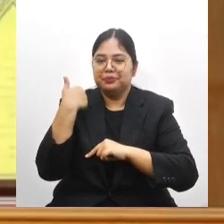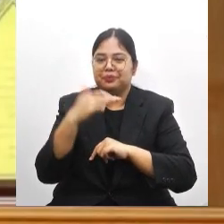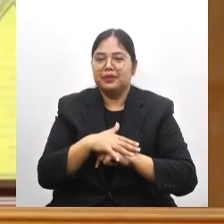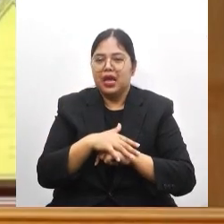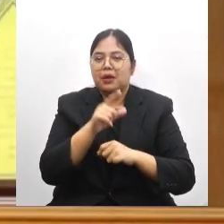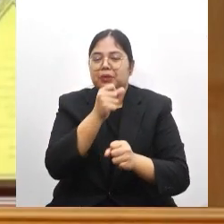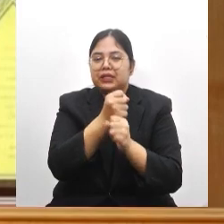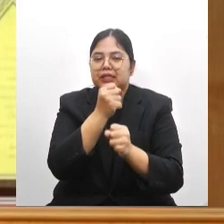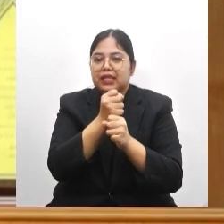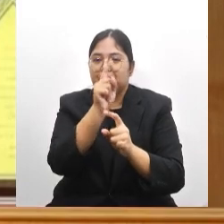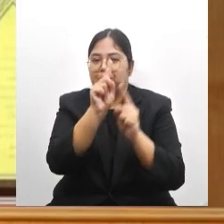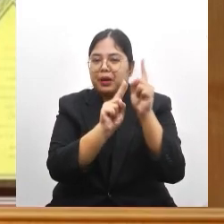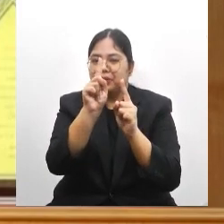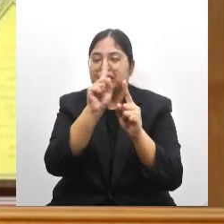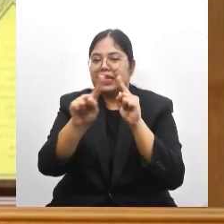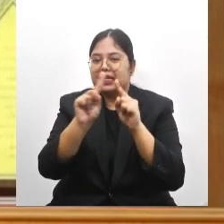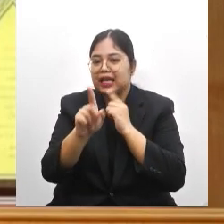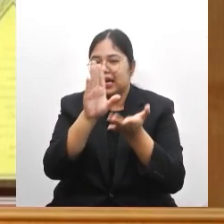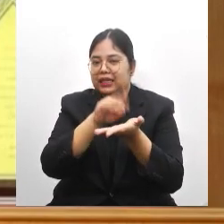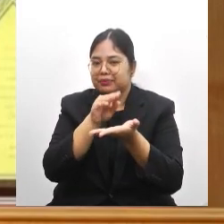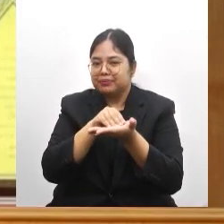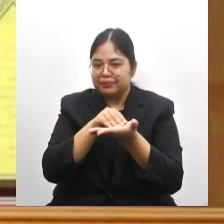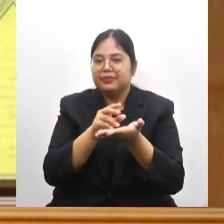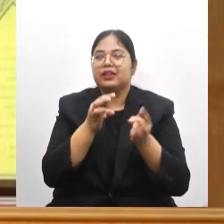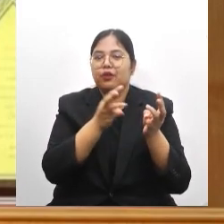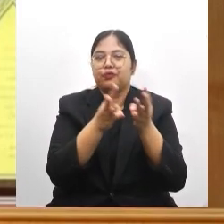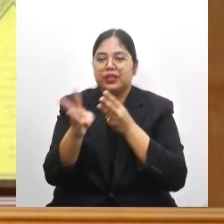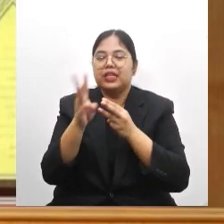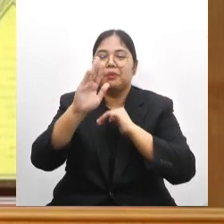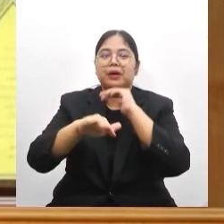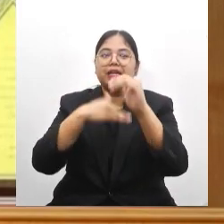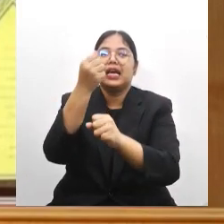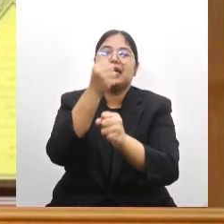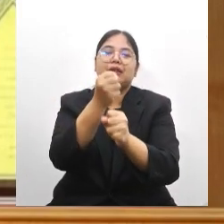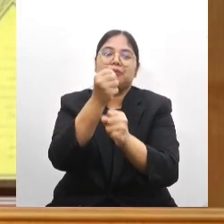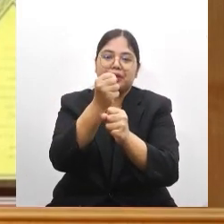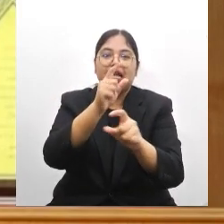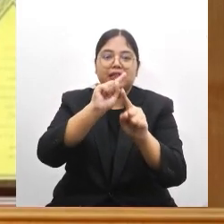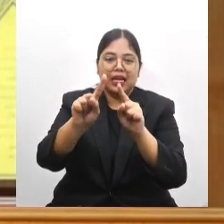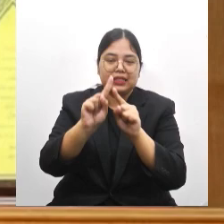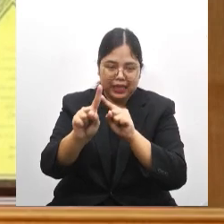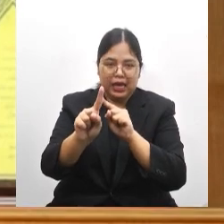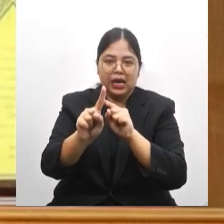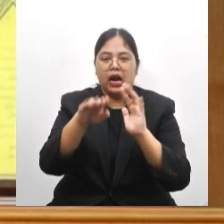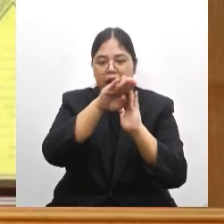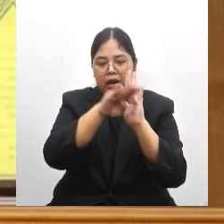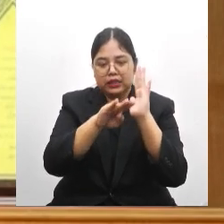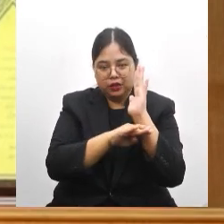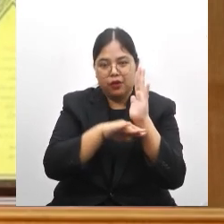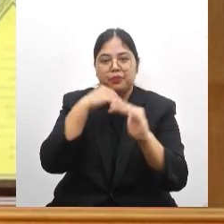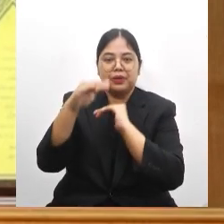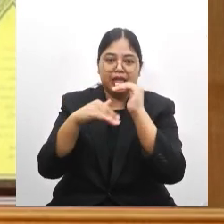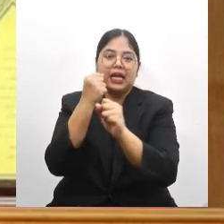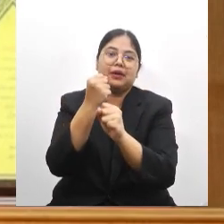บทเรียนมีจุดเริ่มต้นมาจากกระบวนการพัฒนางานหรือขั้นตอนในการพัฒนางานที่เรียกว่